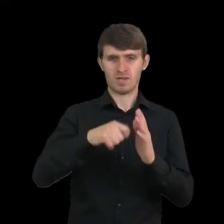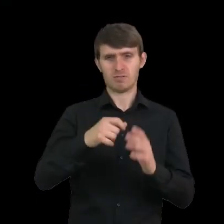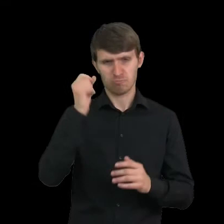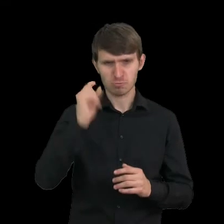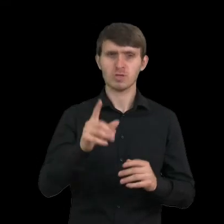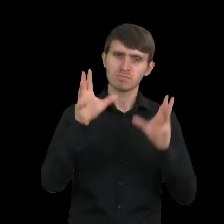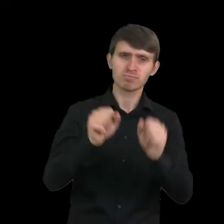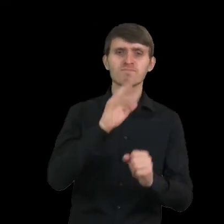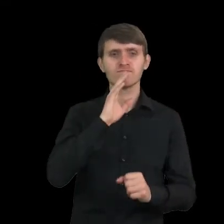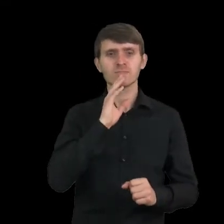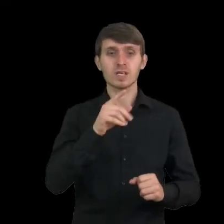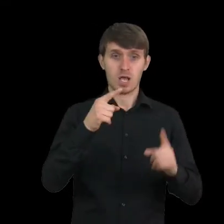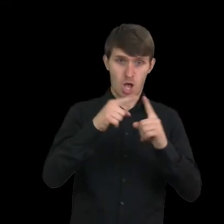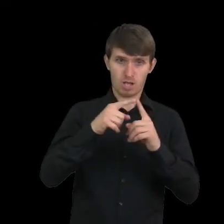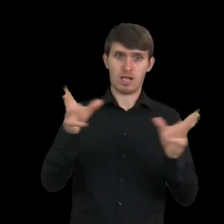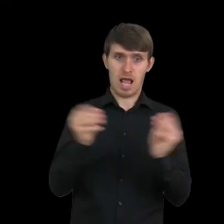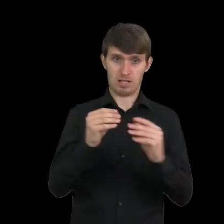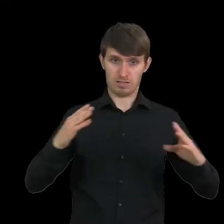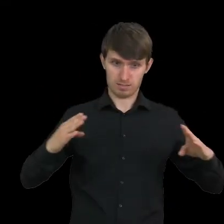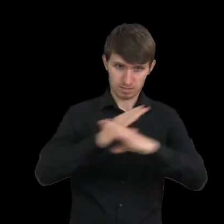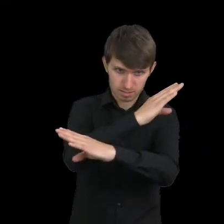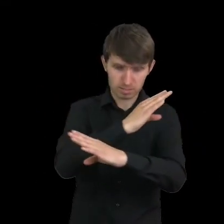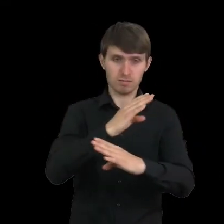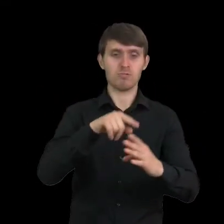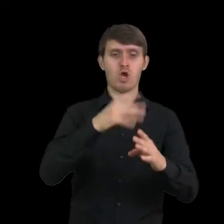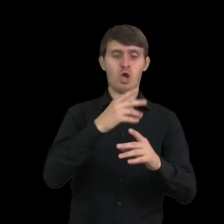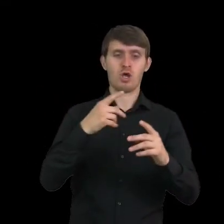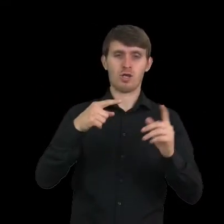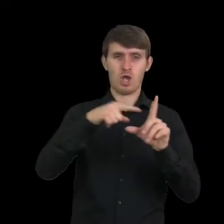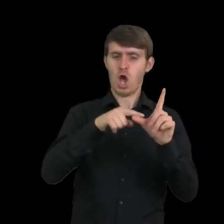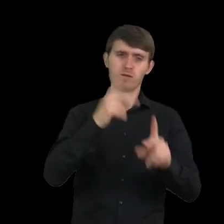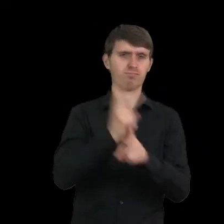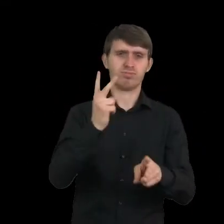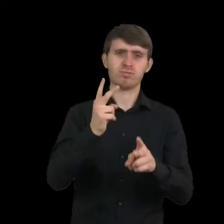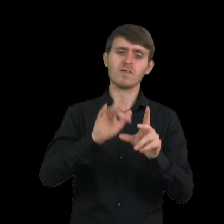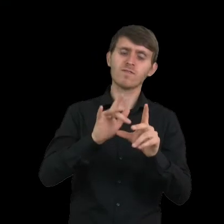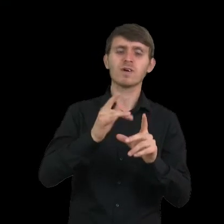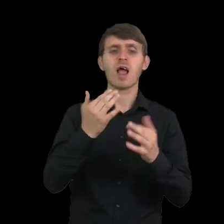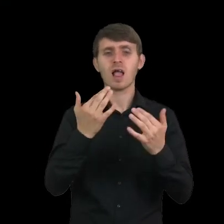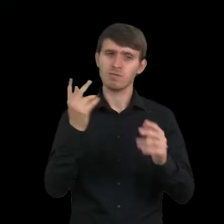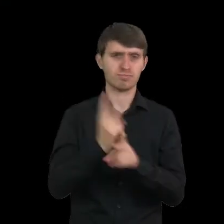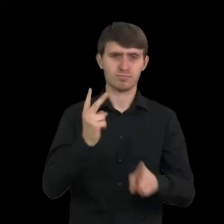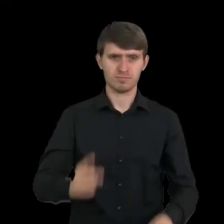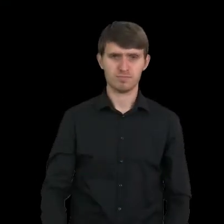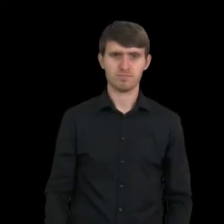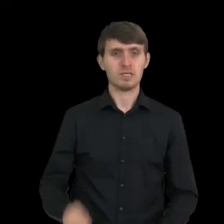wyniku przecięcia dwóch odcinków. To są kąty, które mają takie same miary. Czyli zapiszemy sobie teraz to dokładnie.